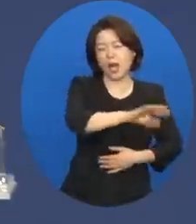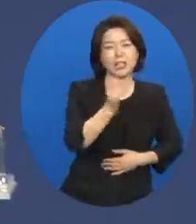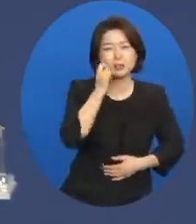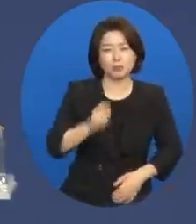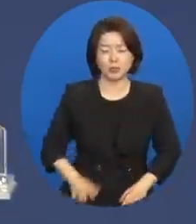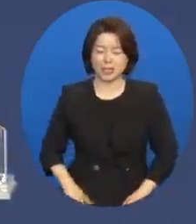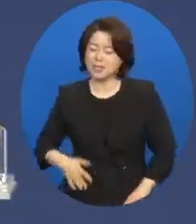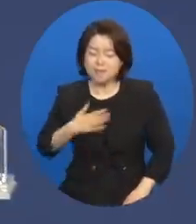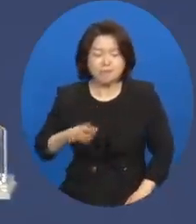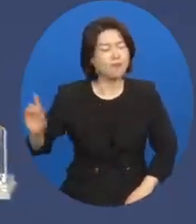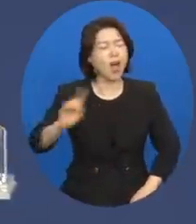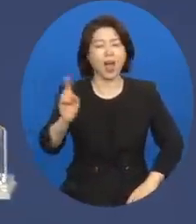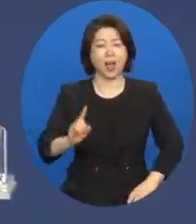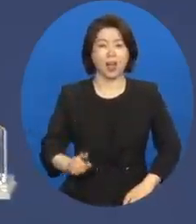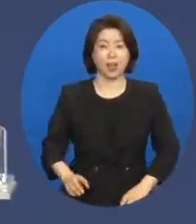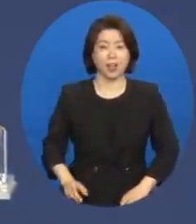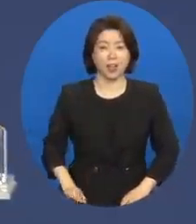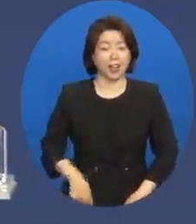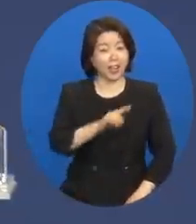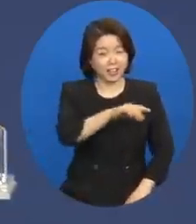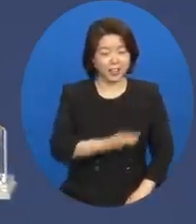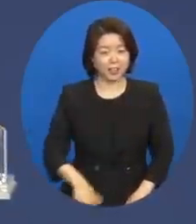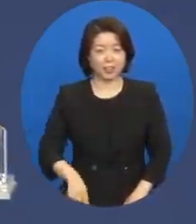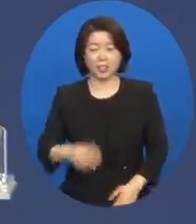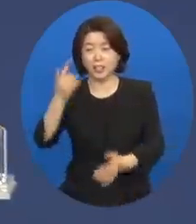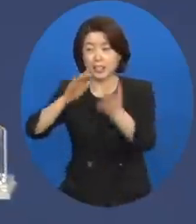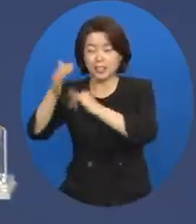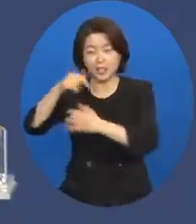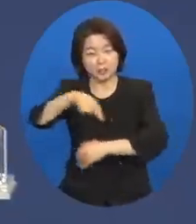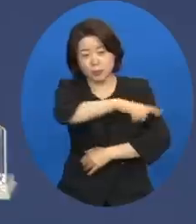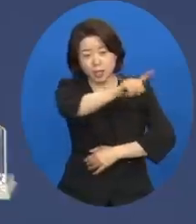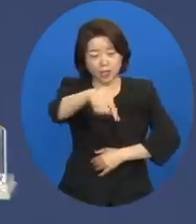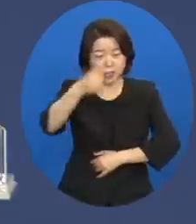진짜 이렇게 해서 예수님이 걔들한테 사과를 해야 돼.